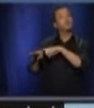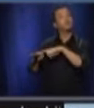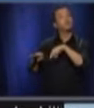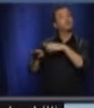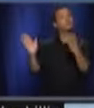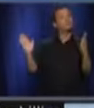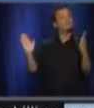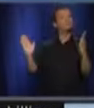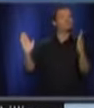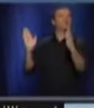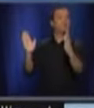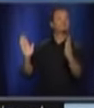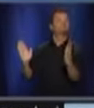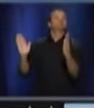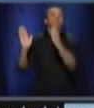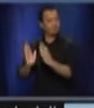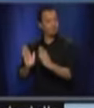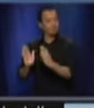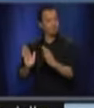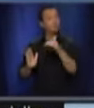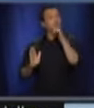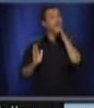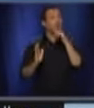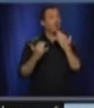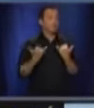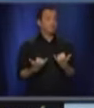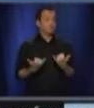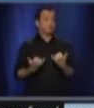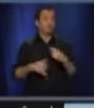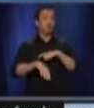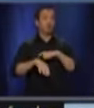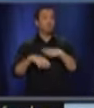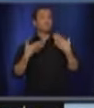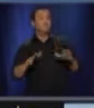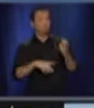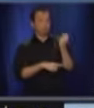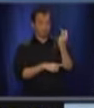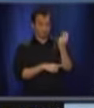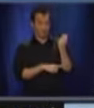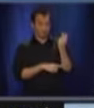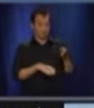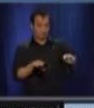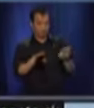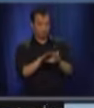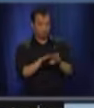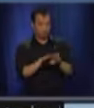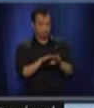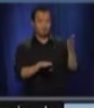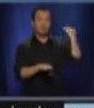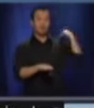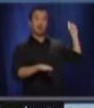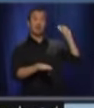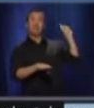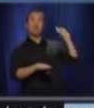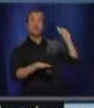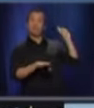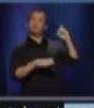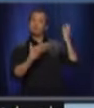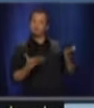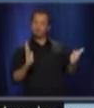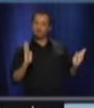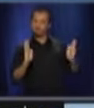Alors, donc, dans les bars vont fermer maintenant à minuit au lieu de 1 heure, comme on avait fait la dernière fois.